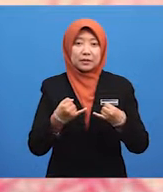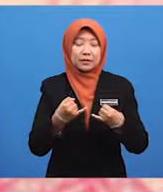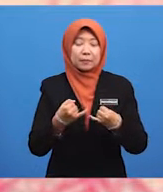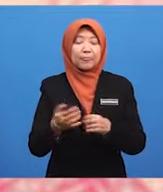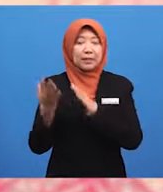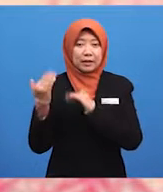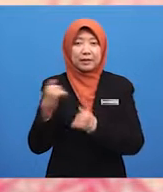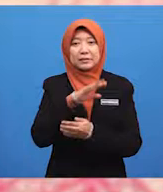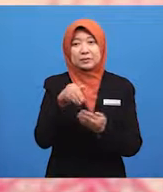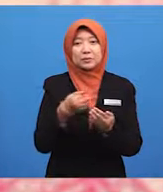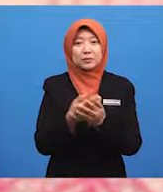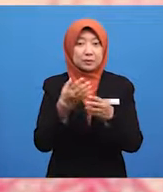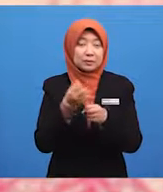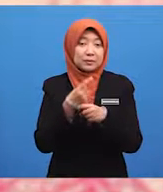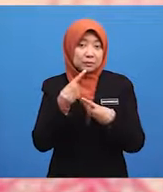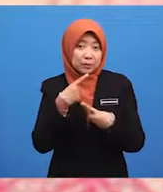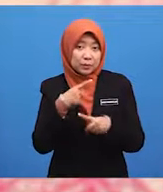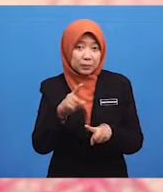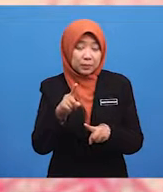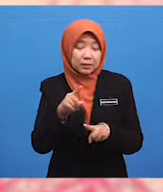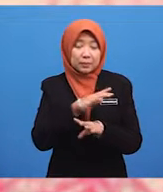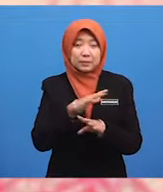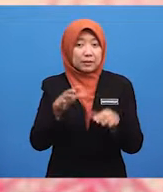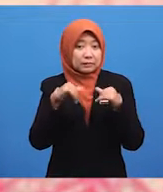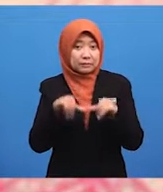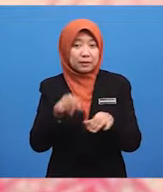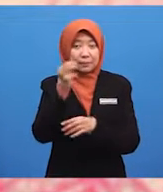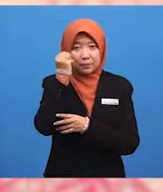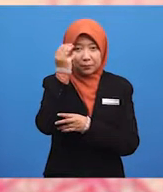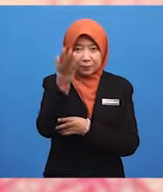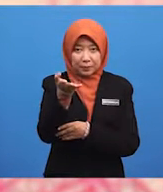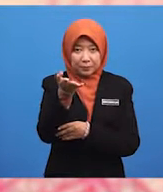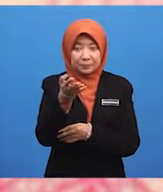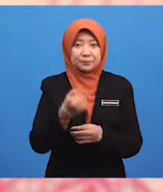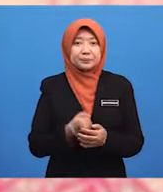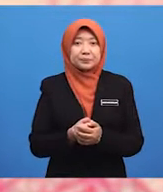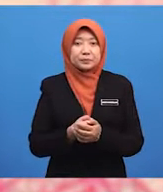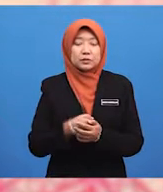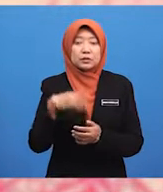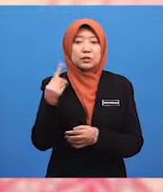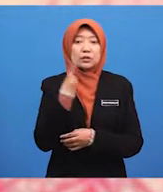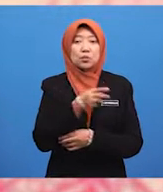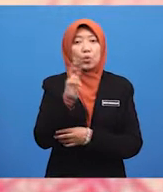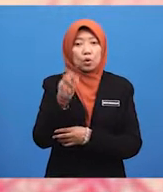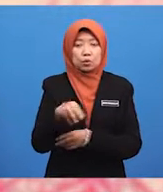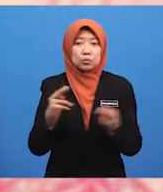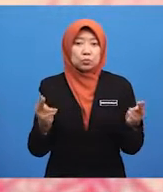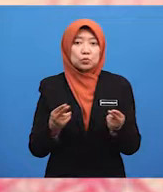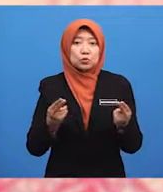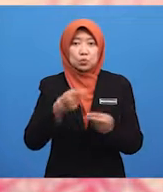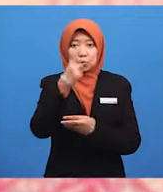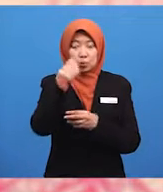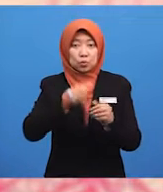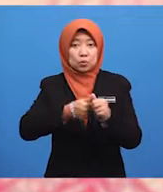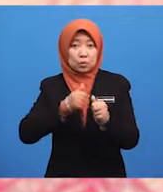yang tercicir atau tertinggal maklumat berkaitan syirik. Murid-murid, kita wajib berusaha